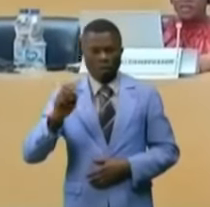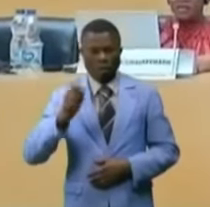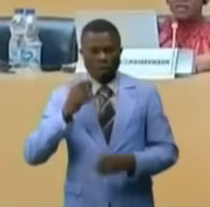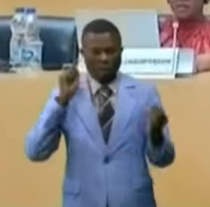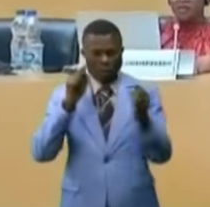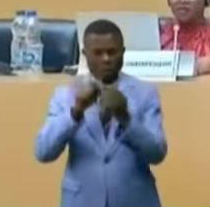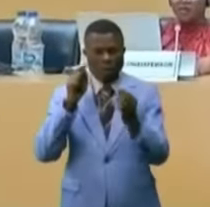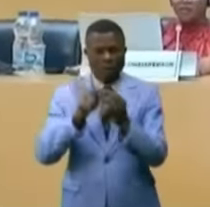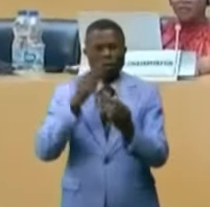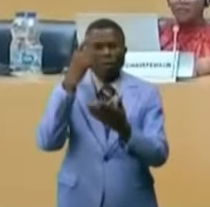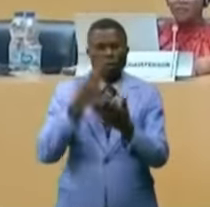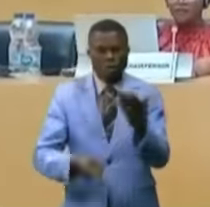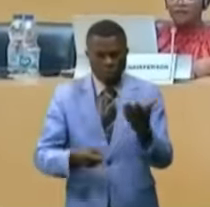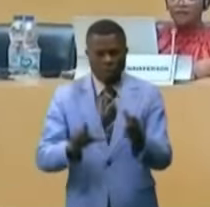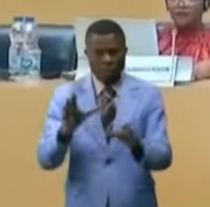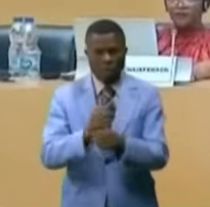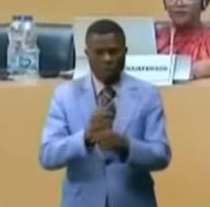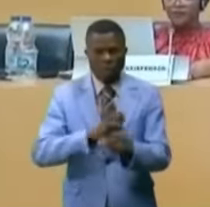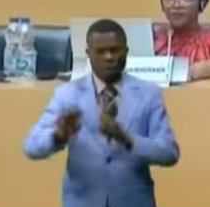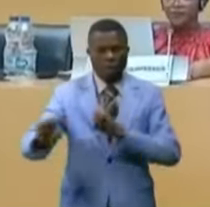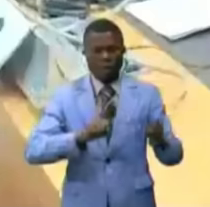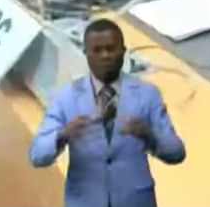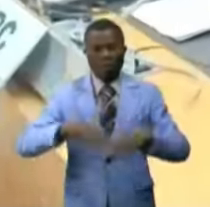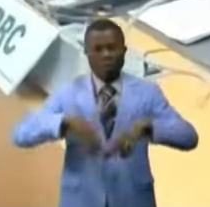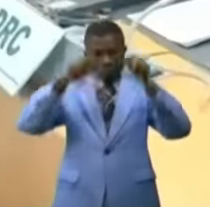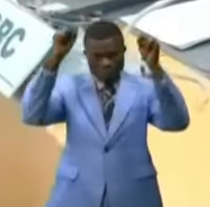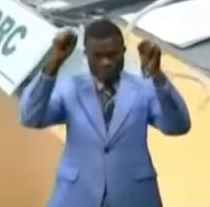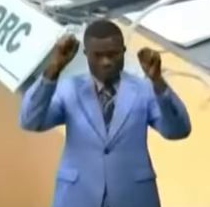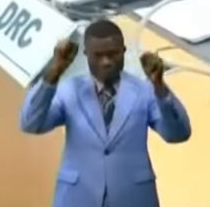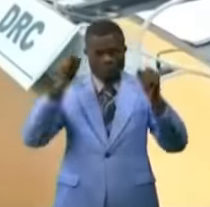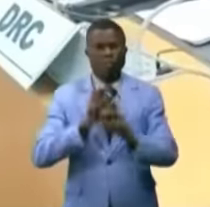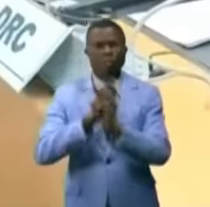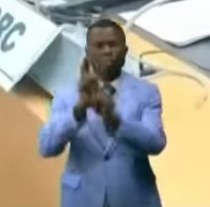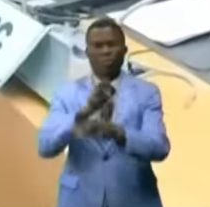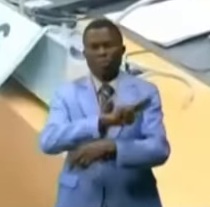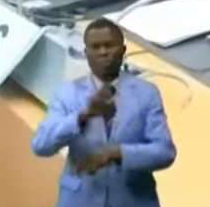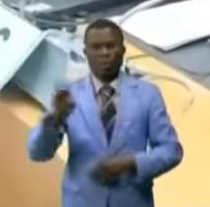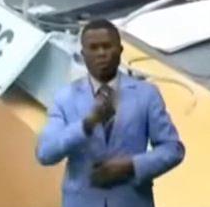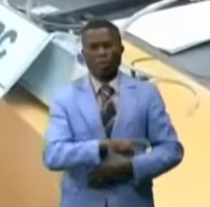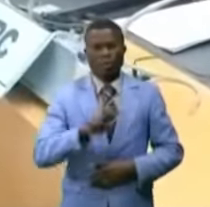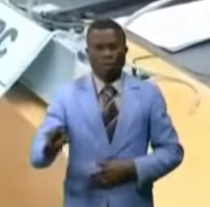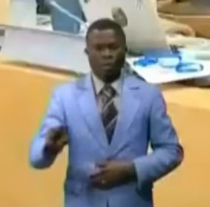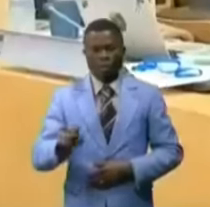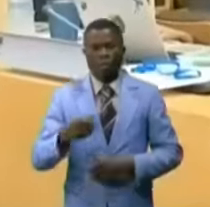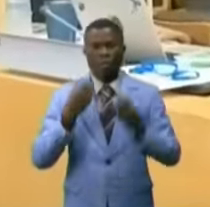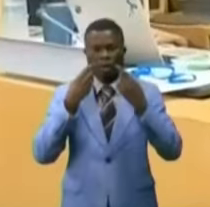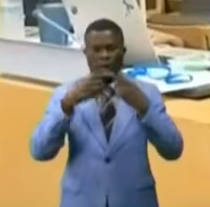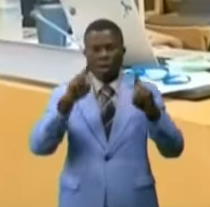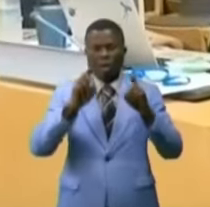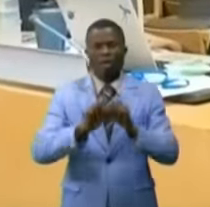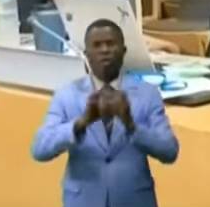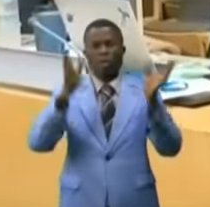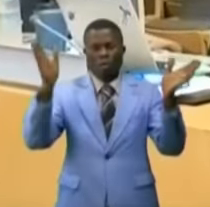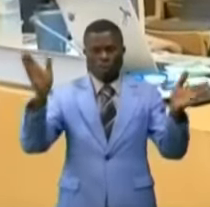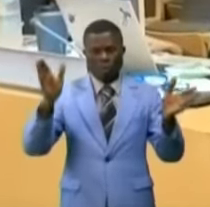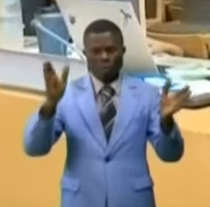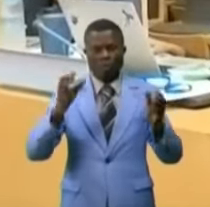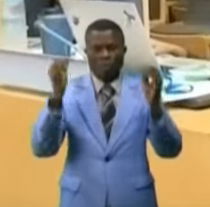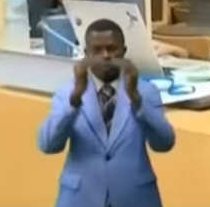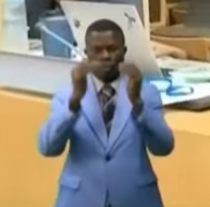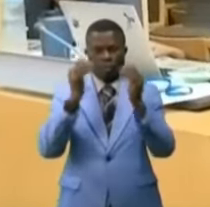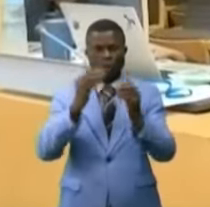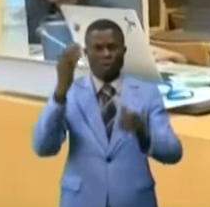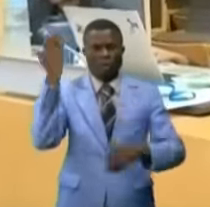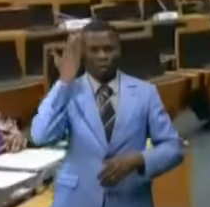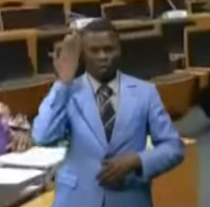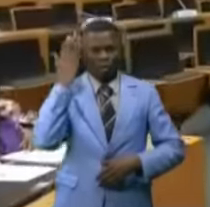objectifs poursuivis qui se résument en l'examen et l'adoption du rapport 2022 de la déclaration solennelle sur l'égalité des